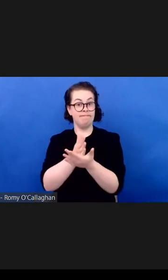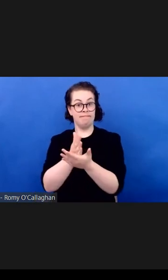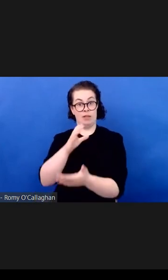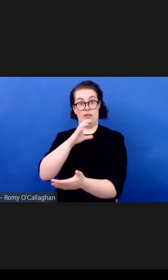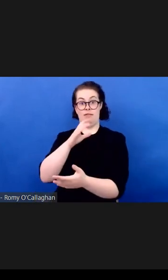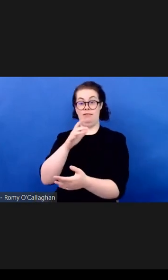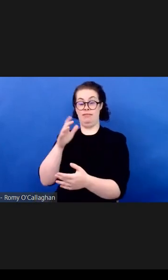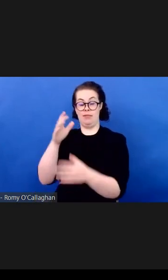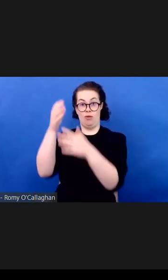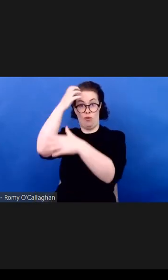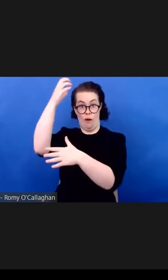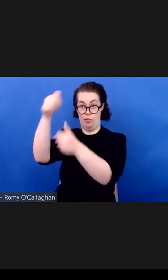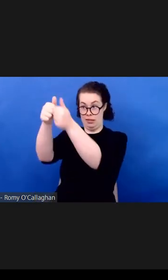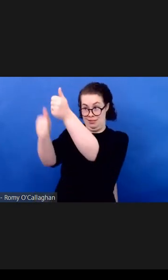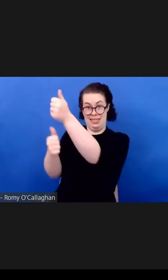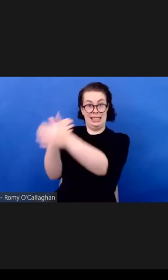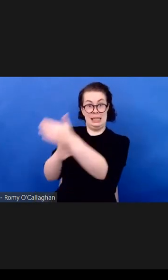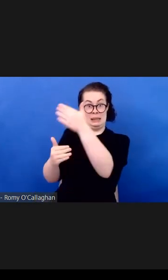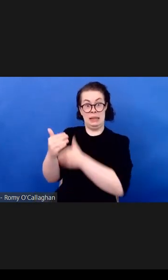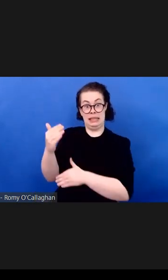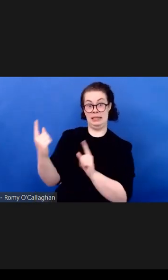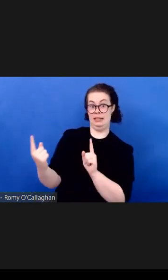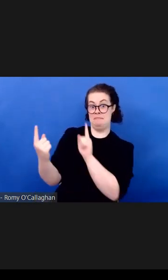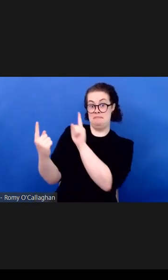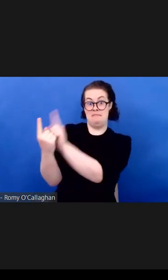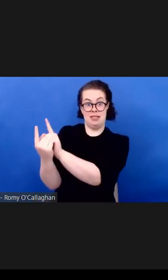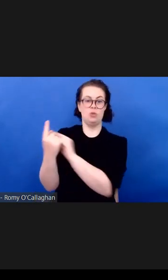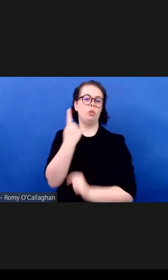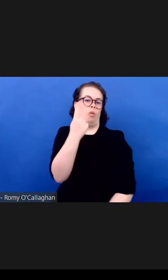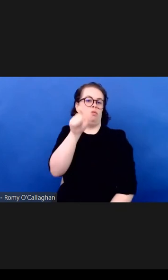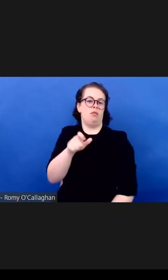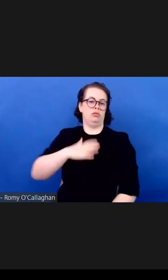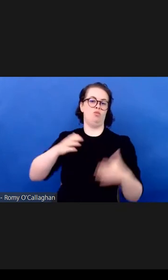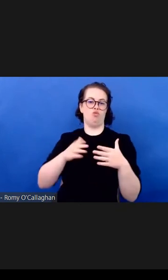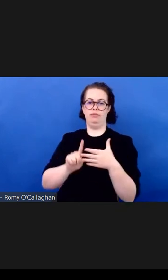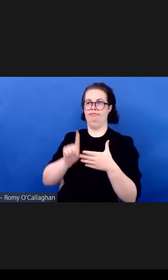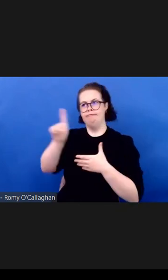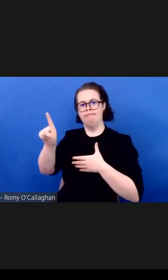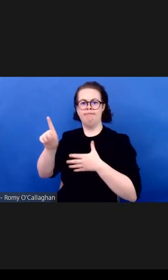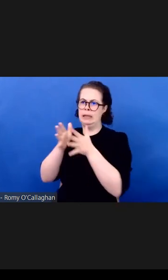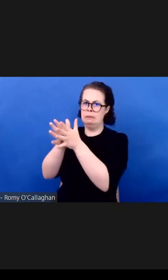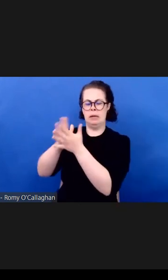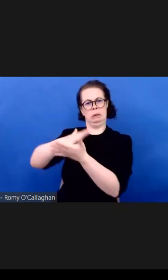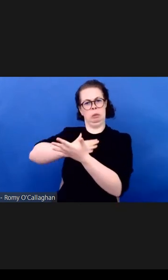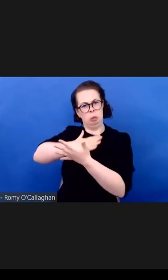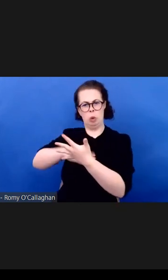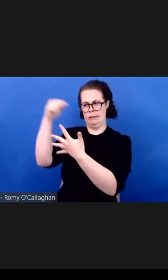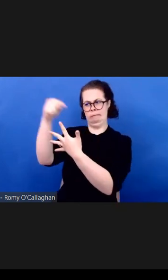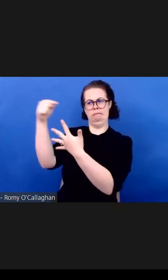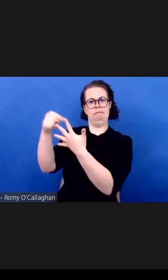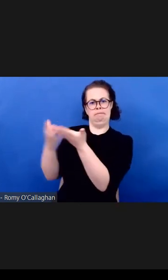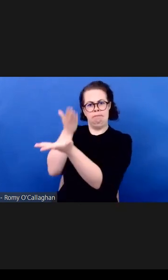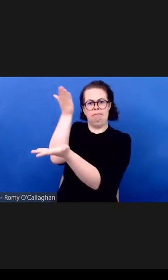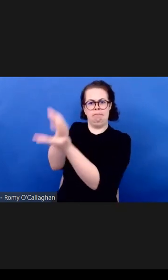যেতে পারবো, তার জন্য আমাদের একজন প্রতিনিধি মাধবী সরকার যায়, সেখানে মানে কতগুলো দাবি জানানো হয়, যেমন হচ্ছে